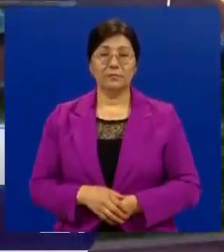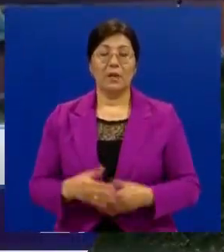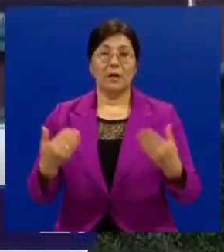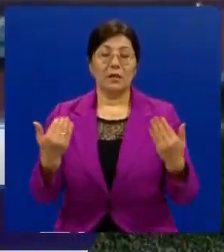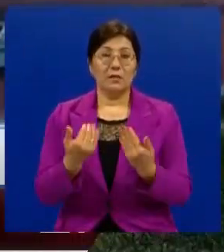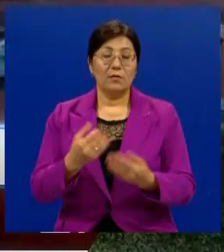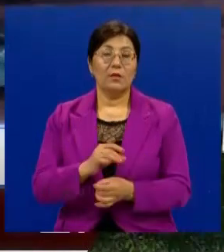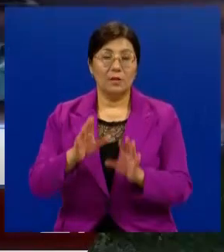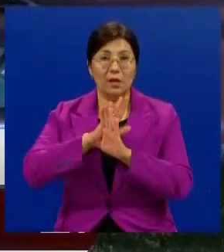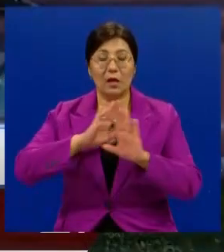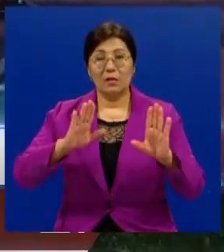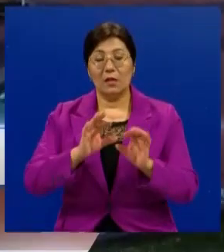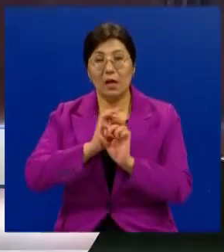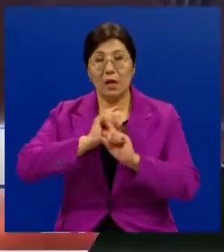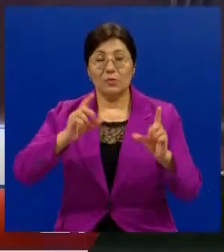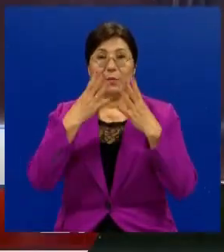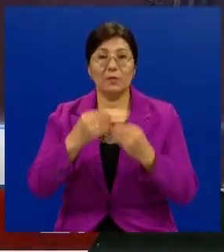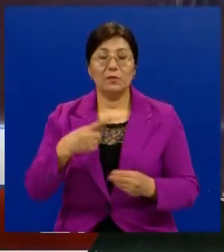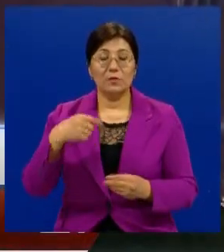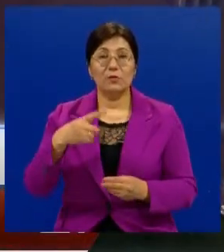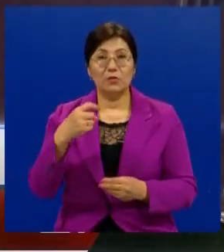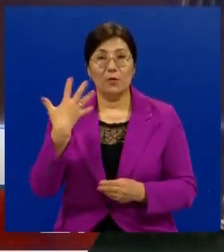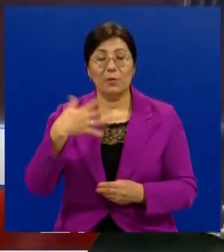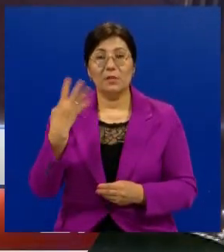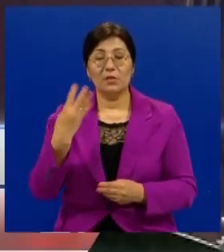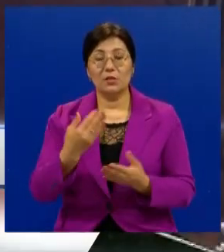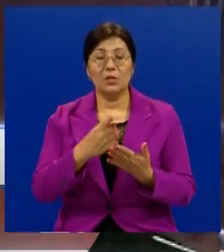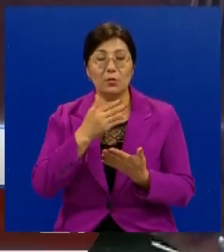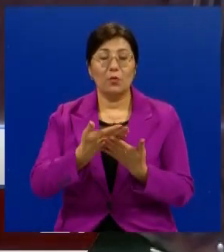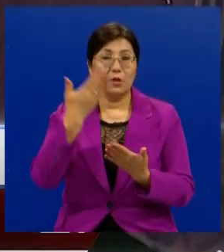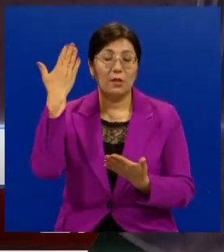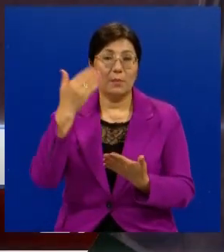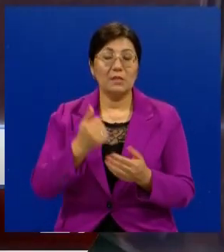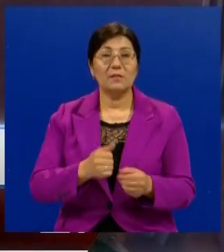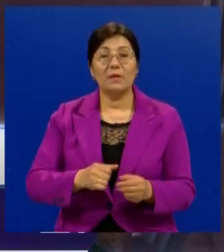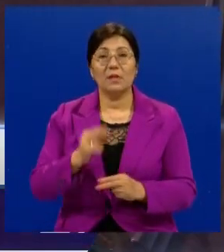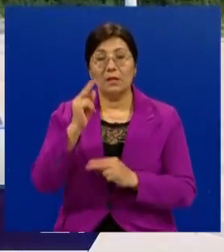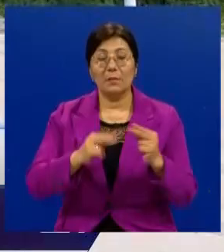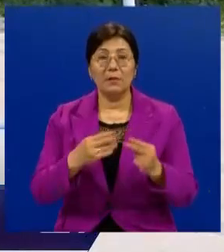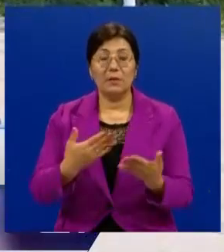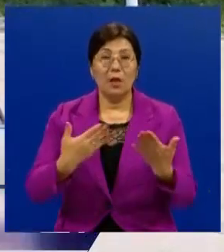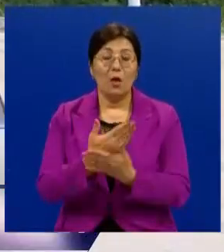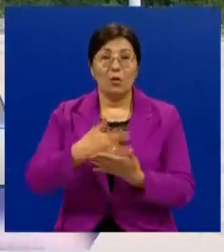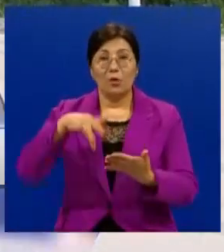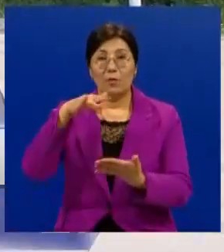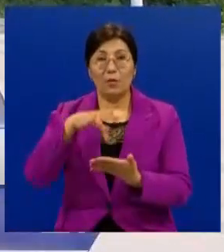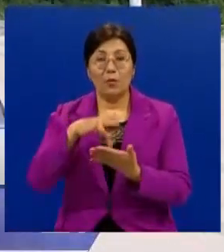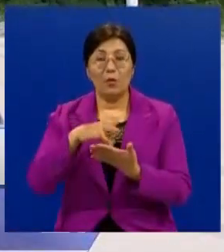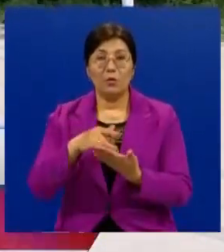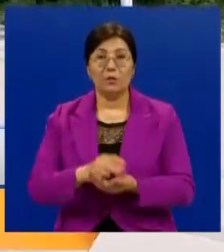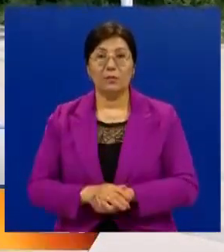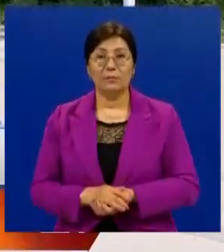Сегодня особенный день для актюбинцев. Ровно 154 года назад был основан город на Белом холме. Пусть